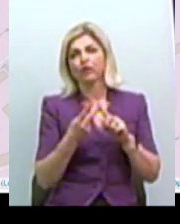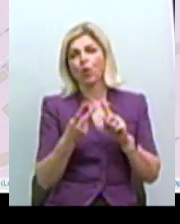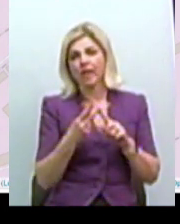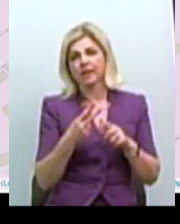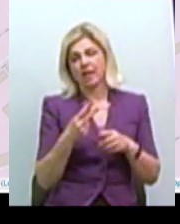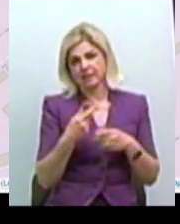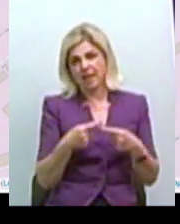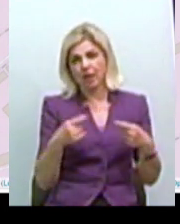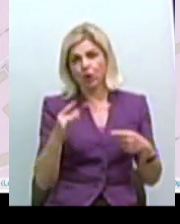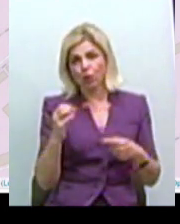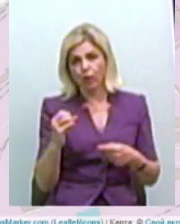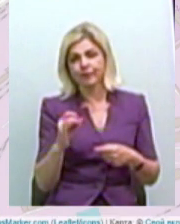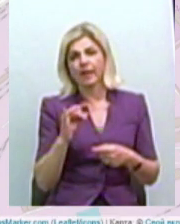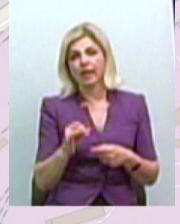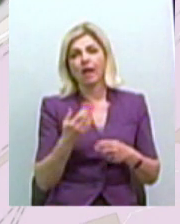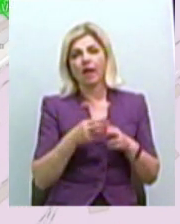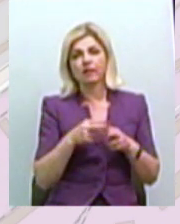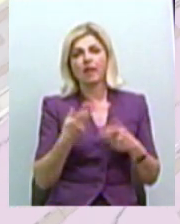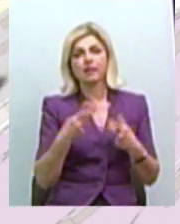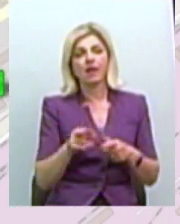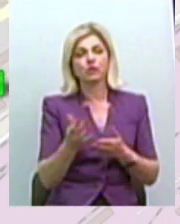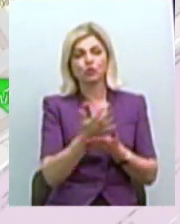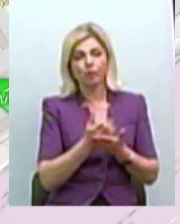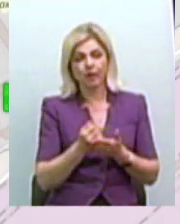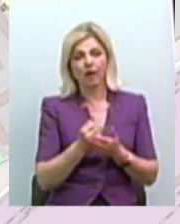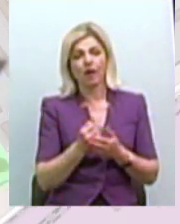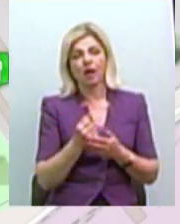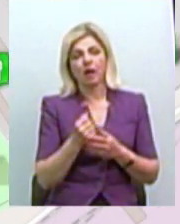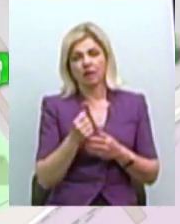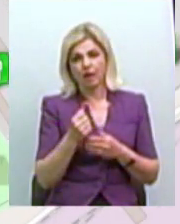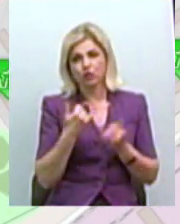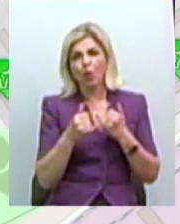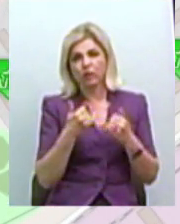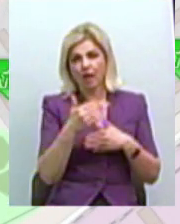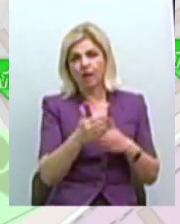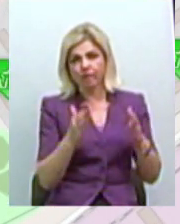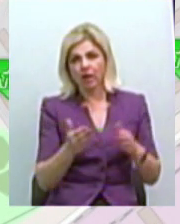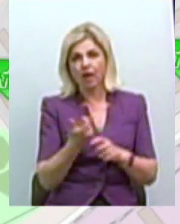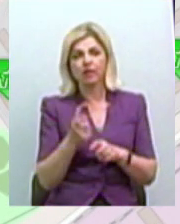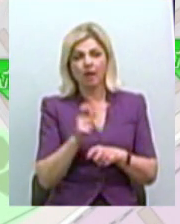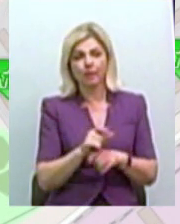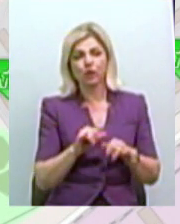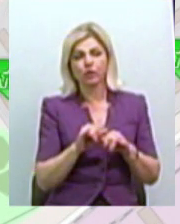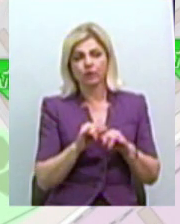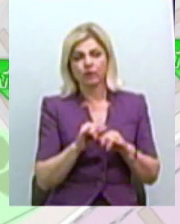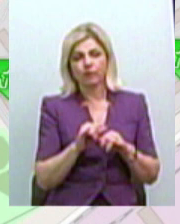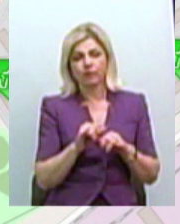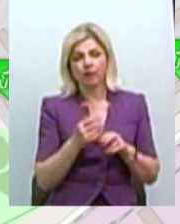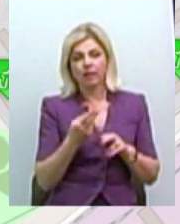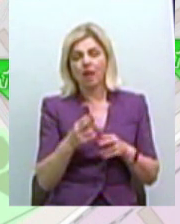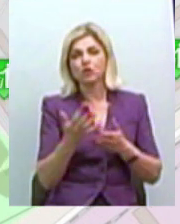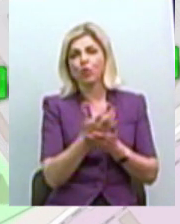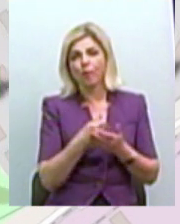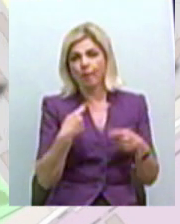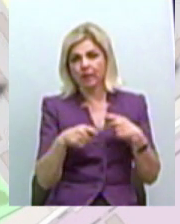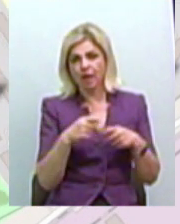цьому щільність контейнерів для збирання пластикових, можу сказати за півхвилинки, чому так, найбільша щільність контейнерів для збору пластика